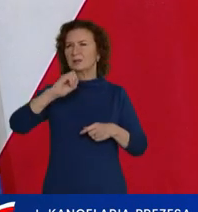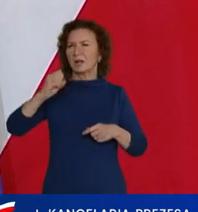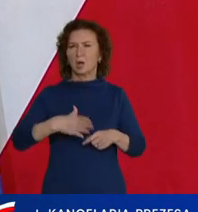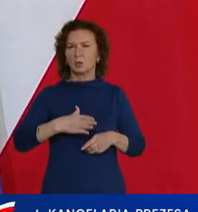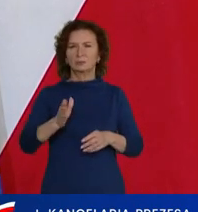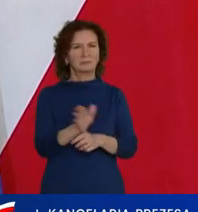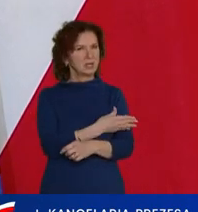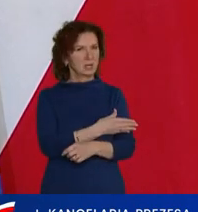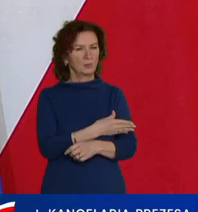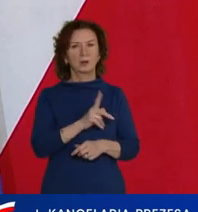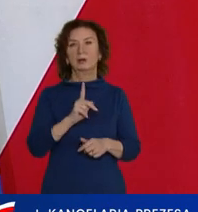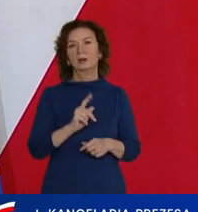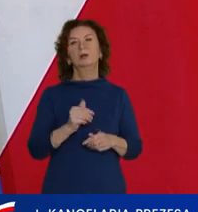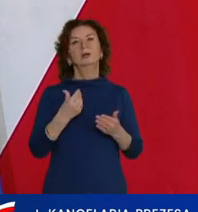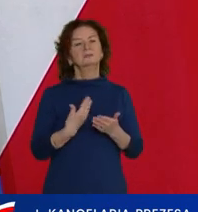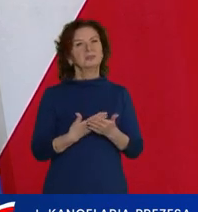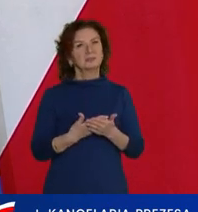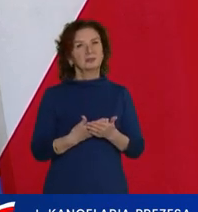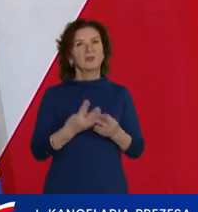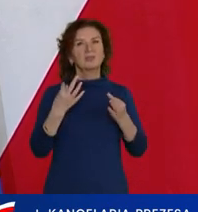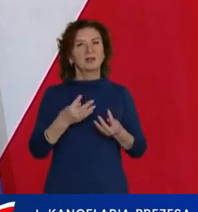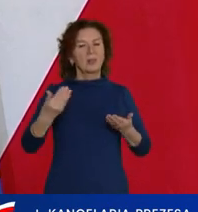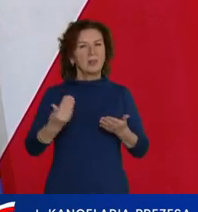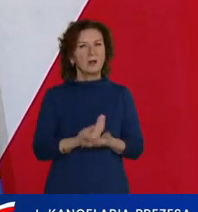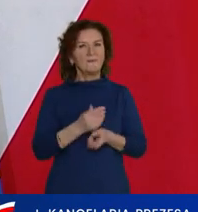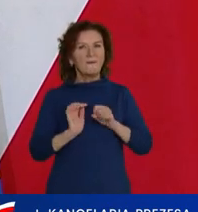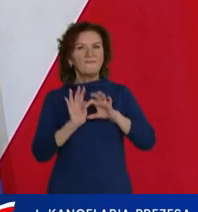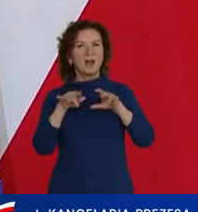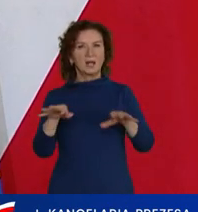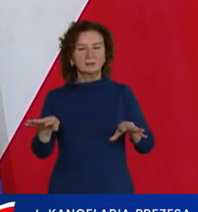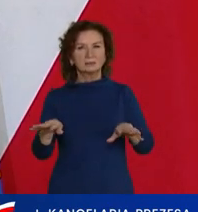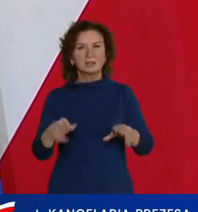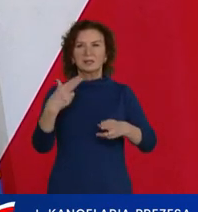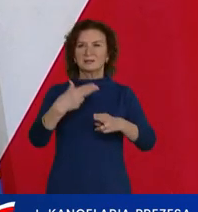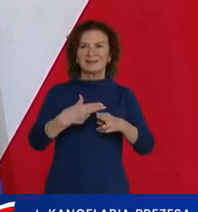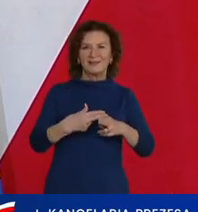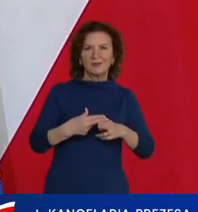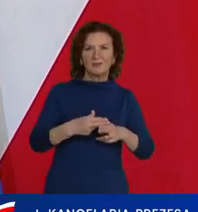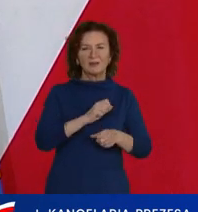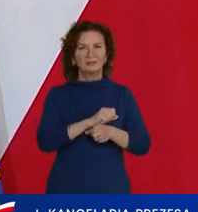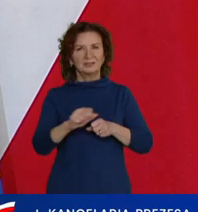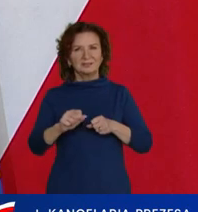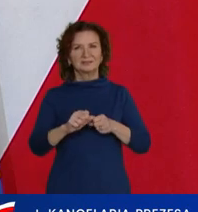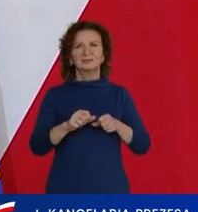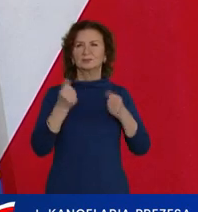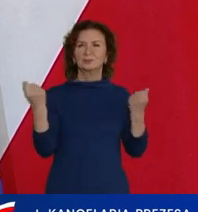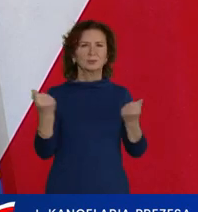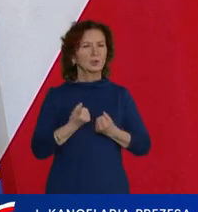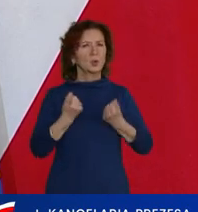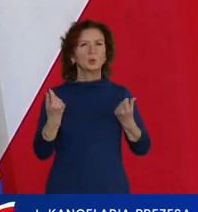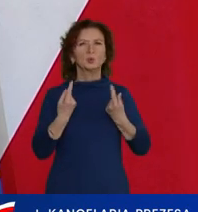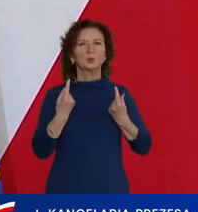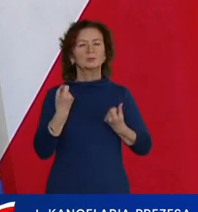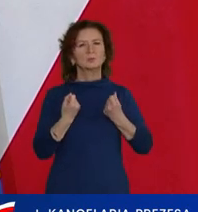za sobą, bo w tej chwili ta fala zachorowań przetacza się przez szpitale i tam sytuacja jest